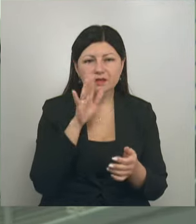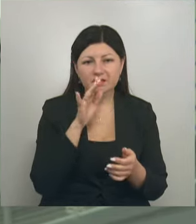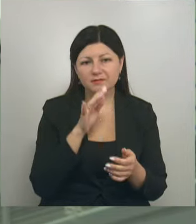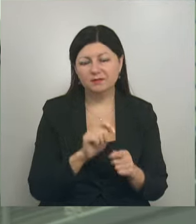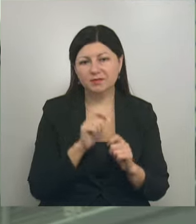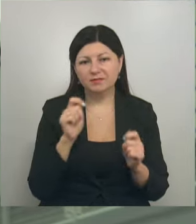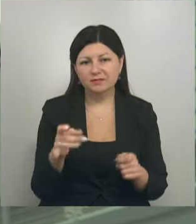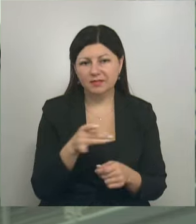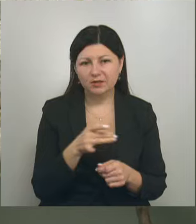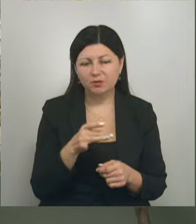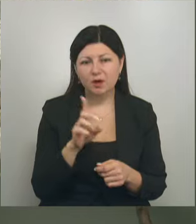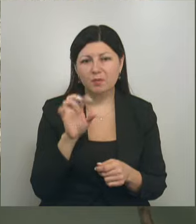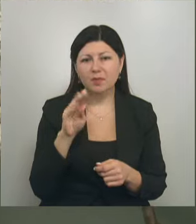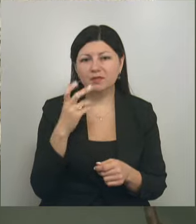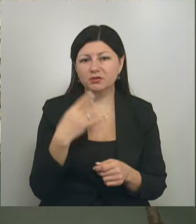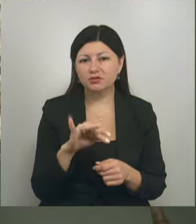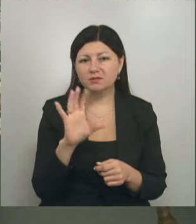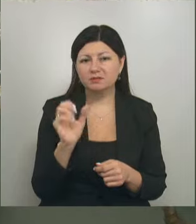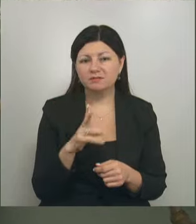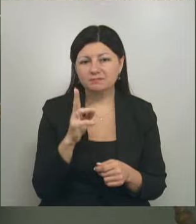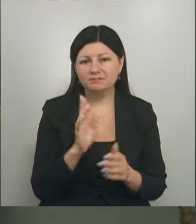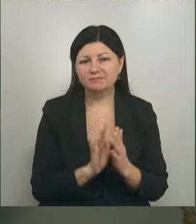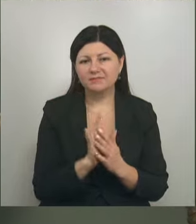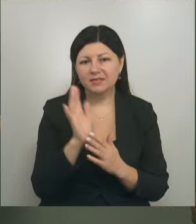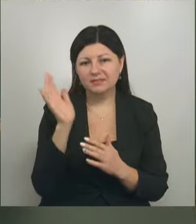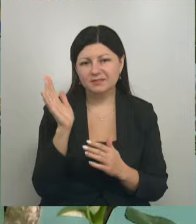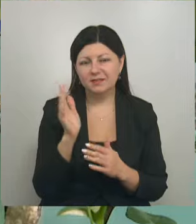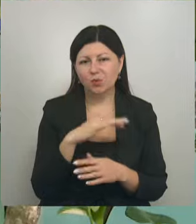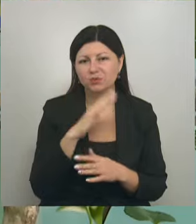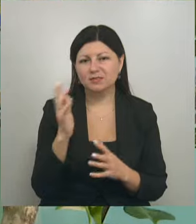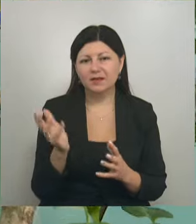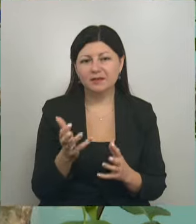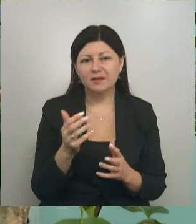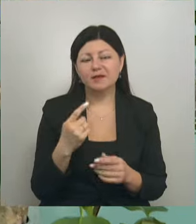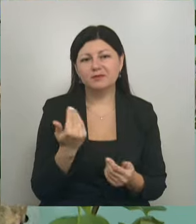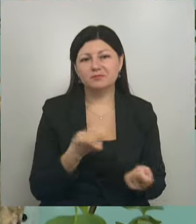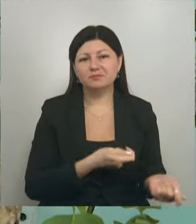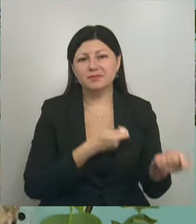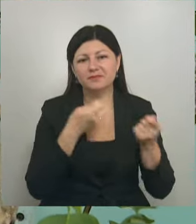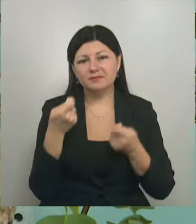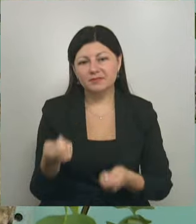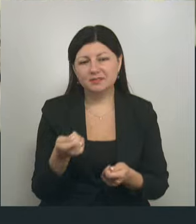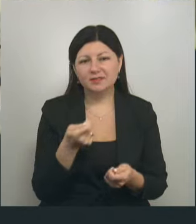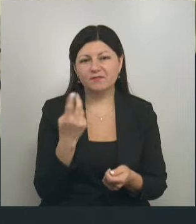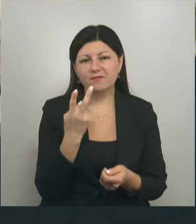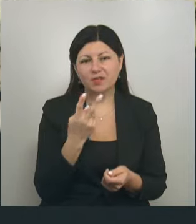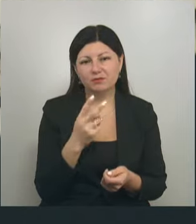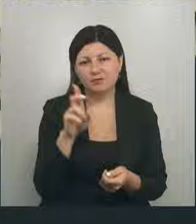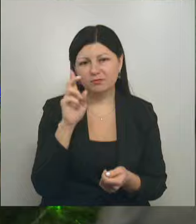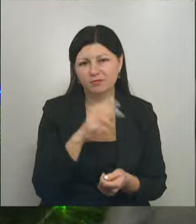в ботаническом саду вырастили кустарники. Несколько из них сегодня утром привезли в хирургическое отделение 2-й